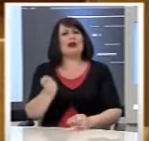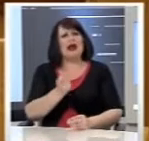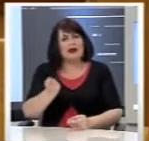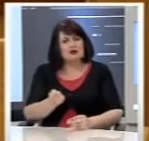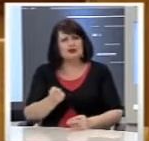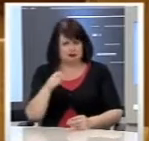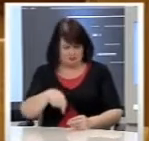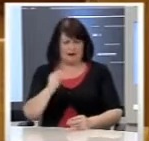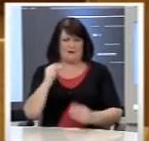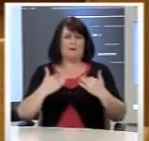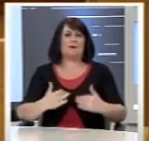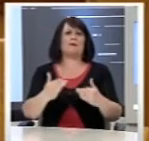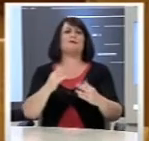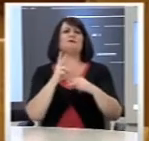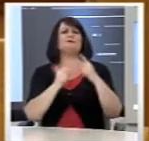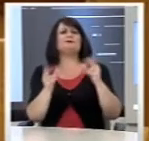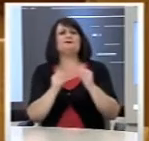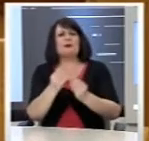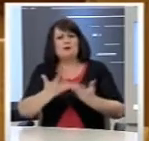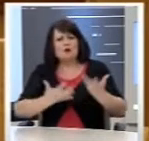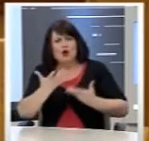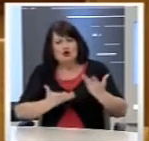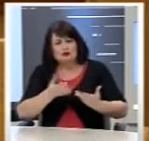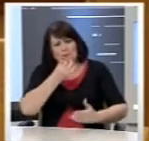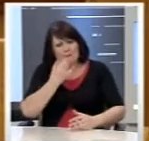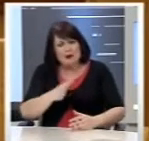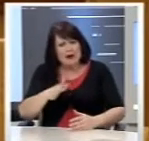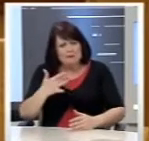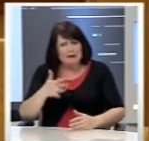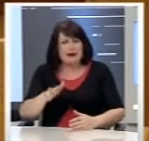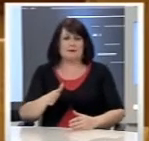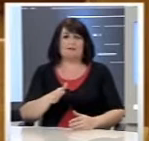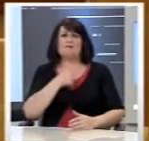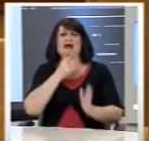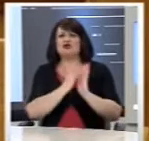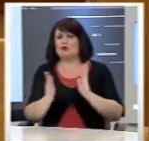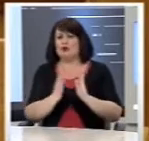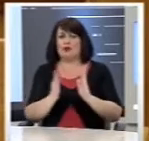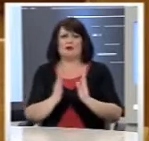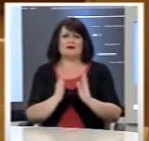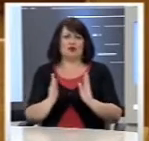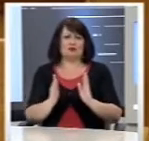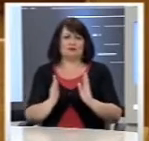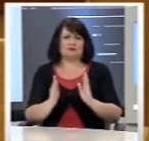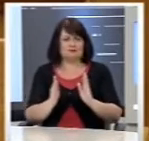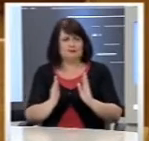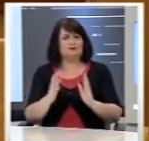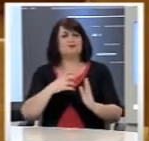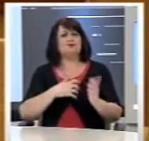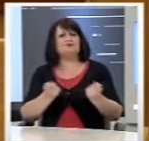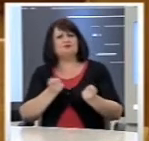στη συζήτηση για τον προϋπολογισμό, στη συζήτηση για το μεσοπρόθεσμο πλαίσιο δημοσιονομικής